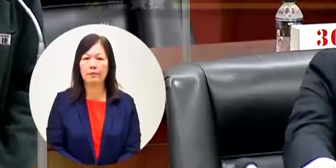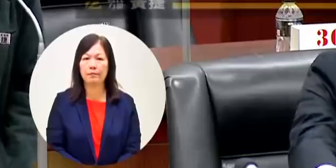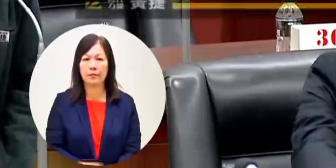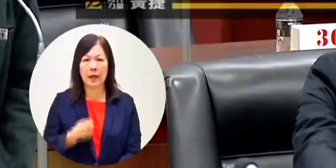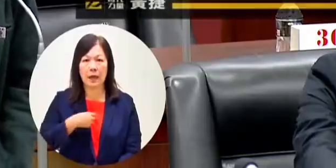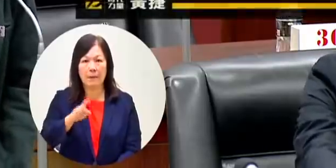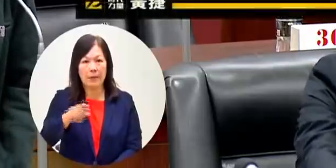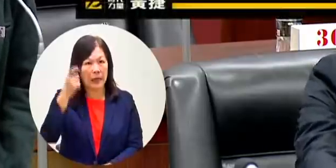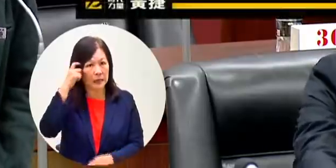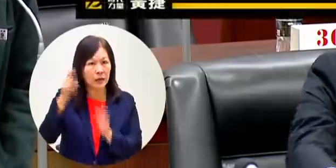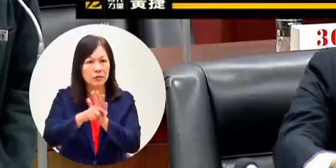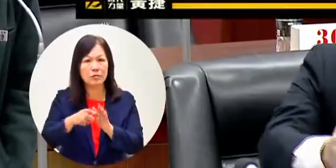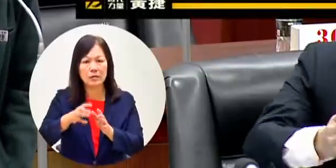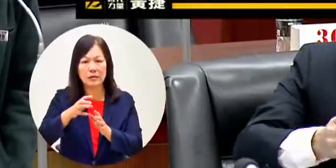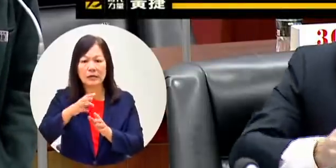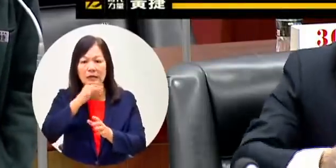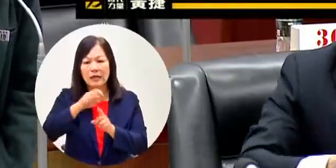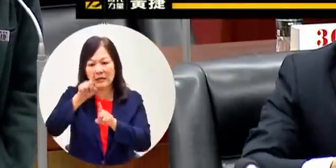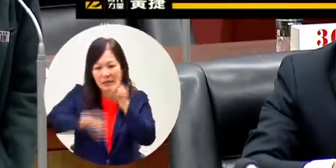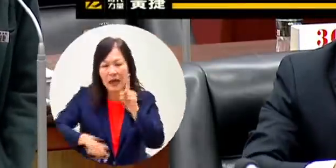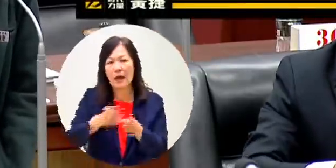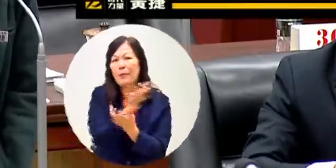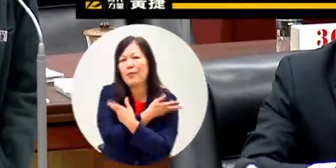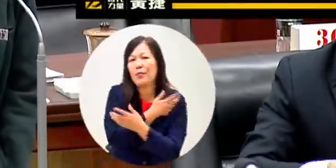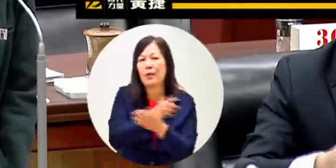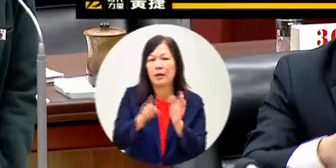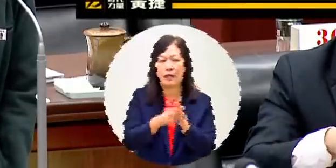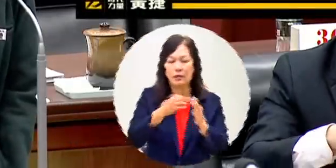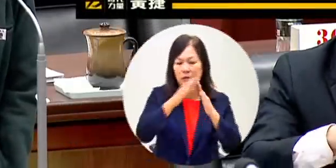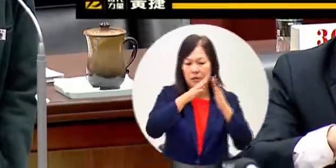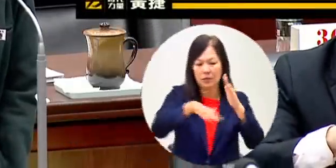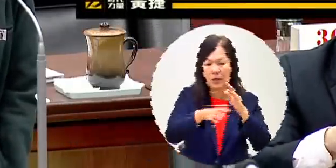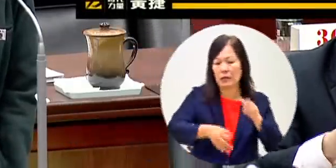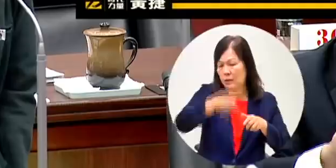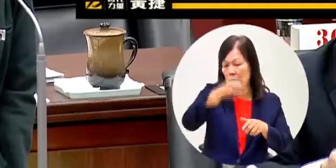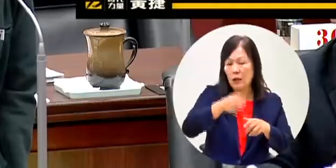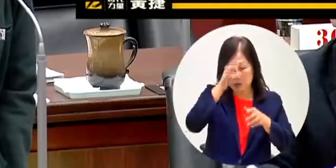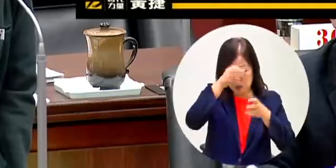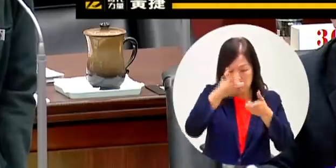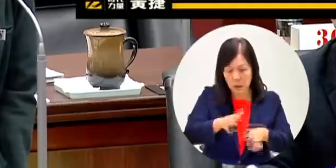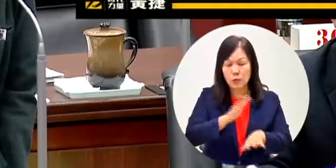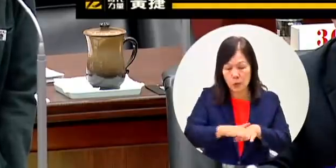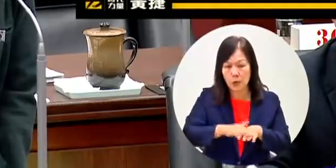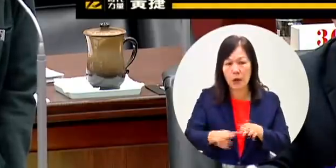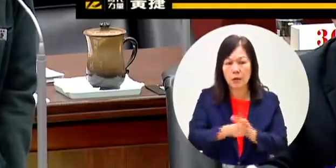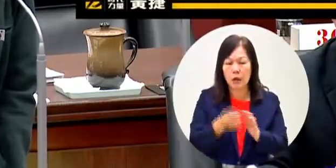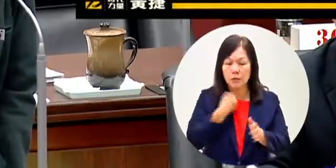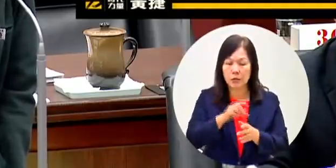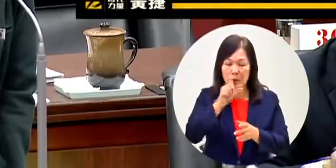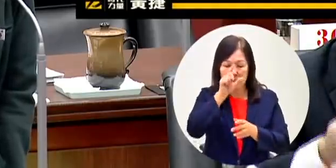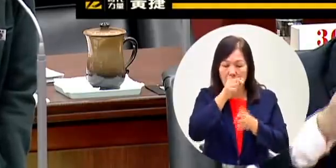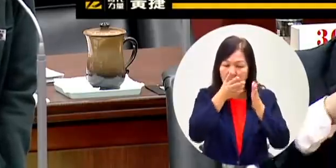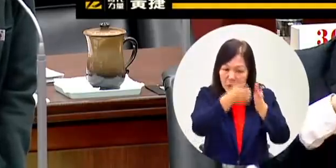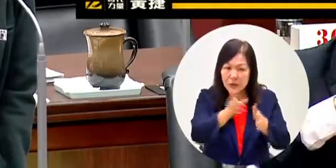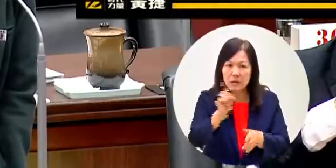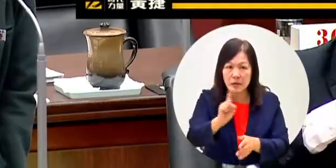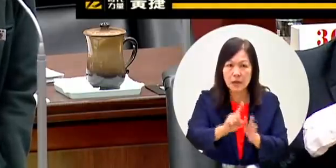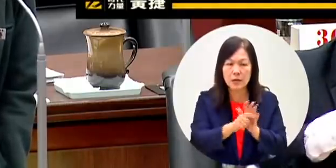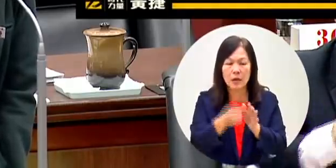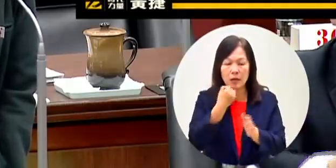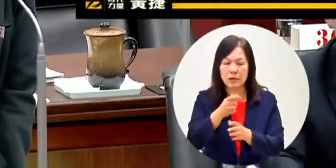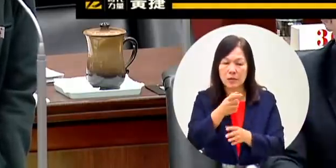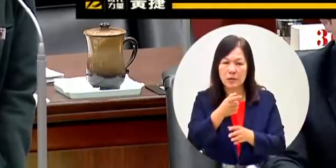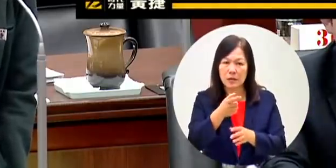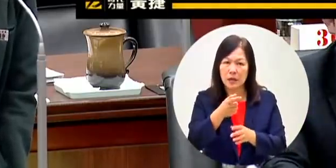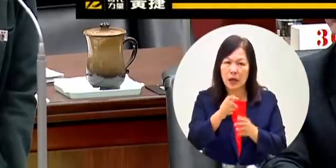我们大家都很重视家庭的价值，不会因为他是特别的性倾向，或是他有特别的性向，就影响大家对家庭的伦理观